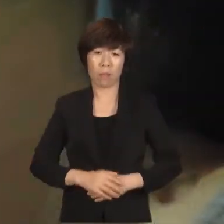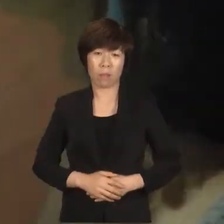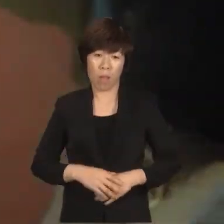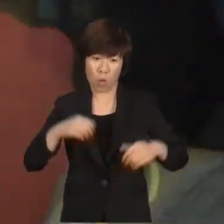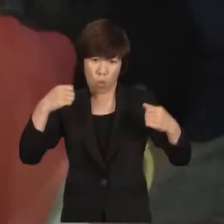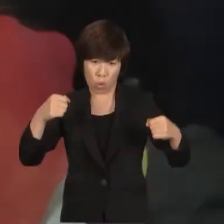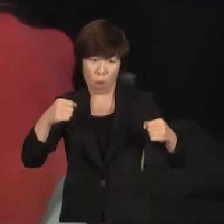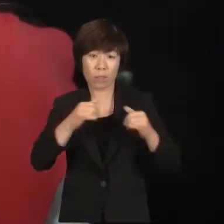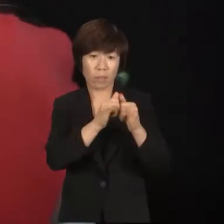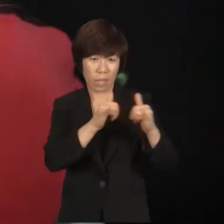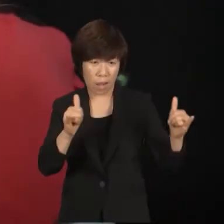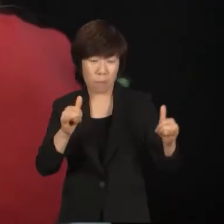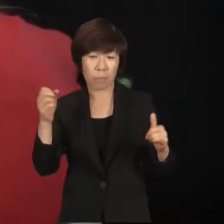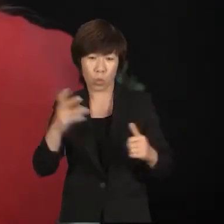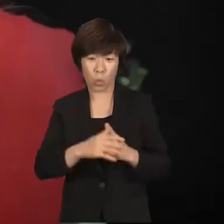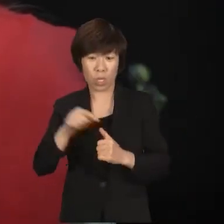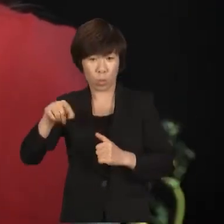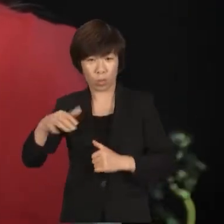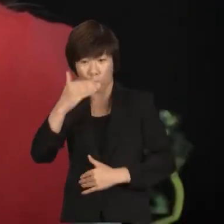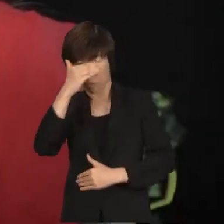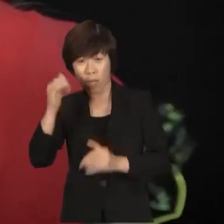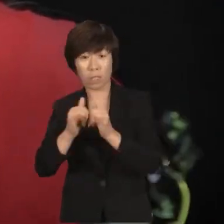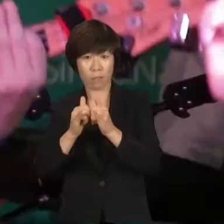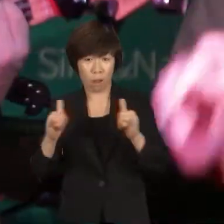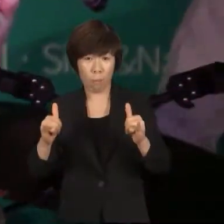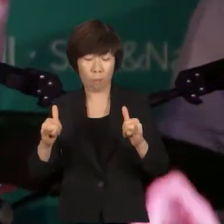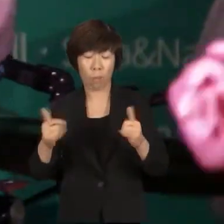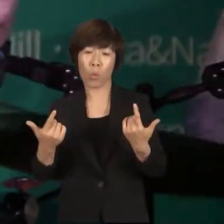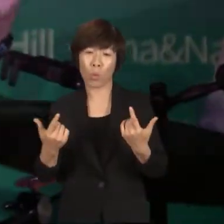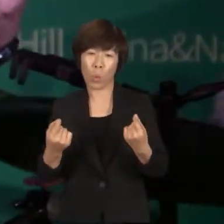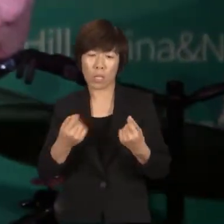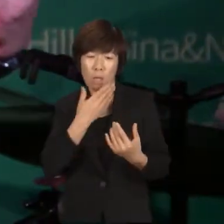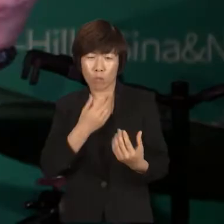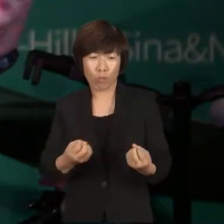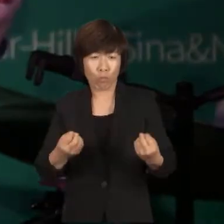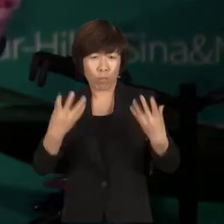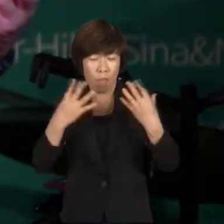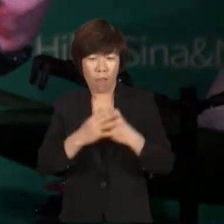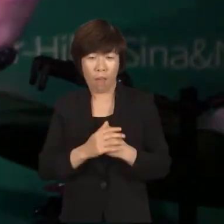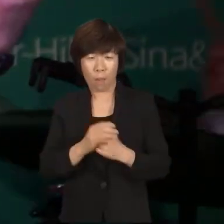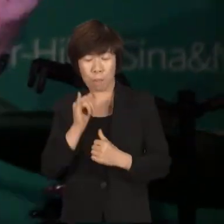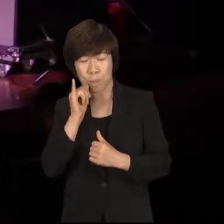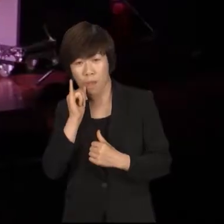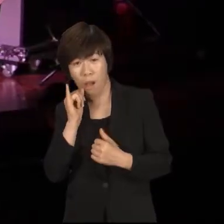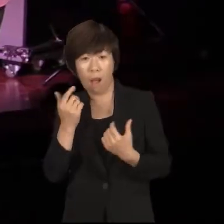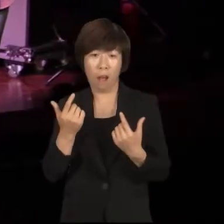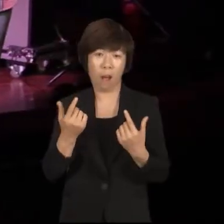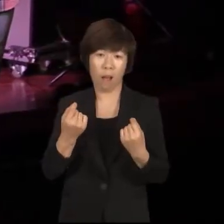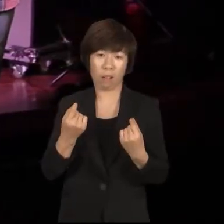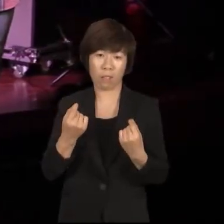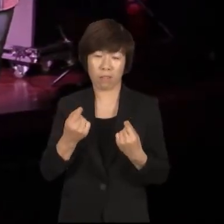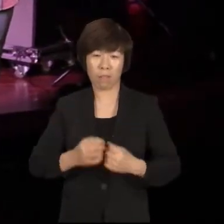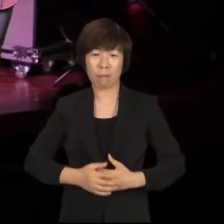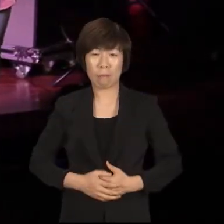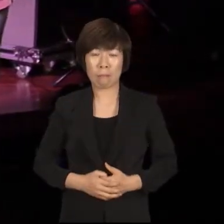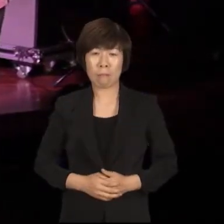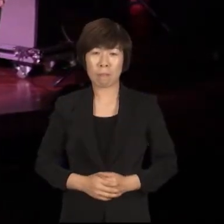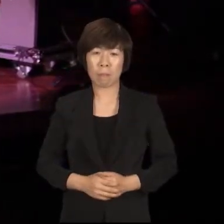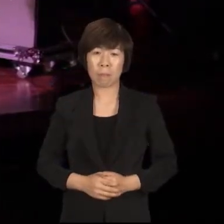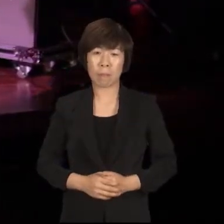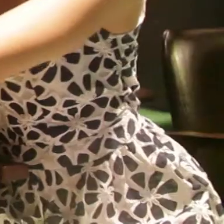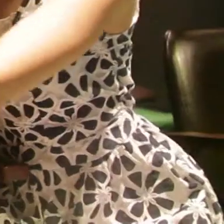진행됐는데요. 공연하는 뮤지션들도, 이곳을 찾는 시민들도 축제에 푹 빠져 마치 미니 콘서트를 방불케